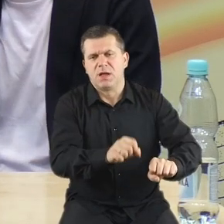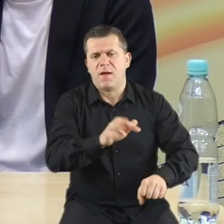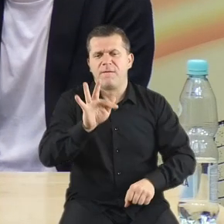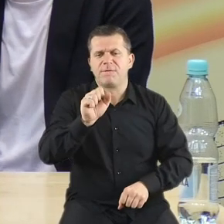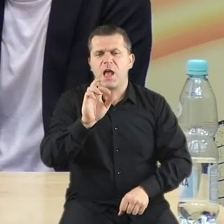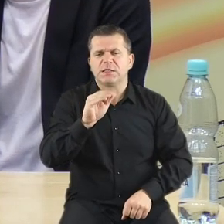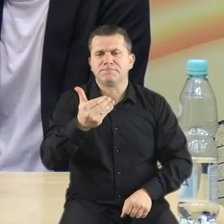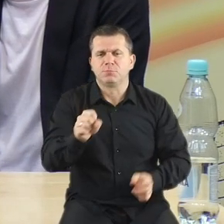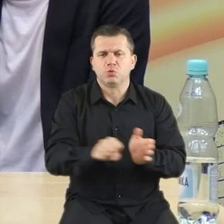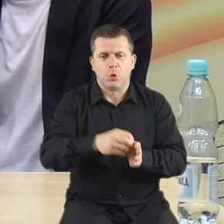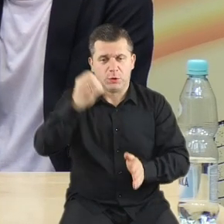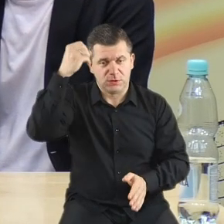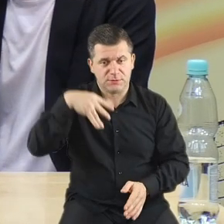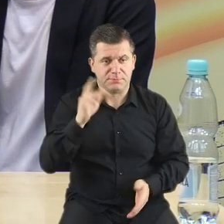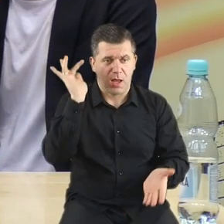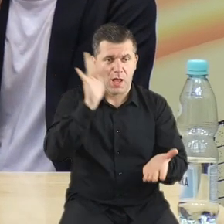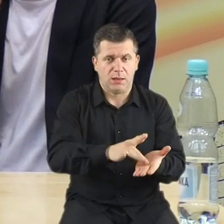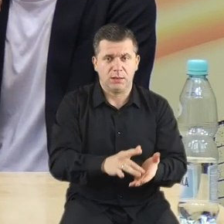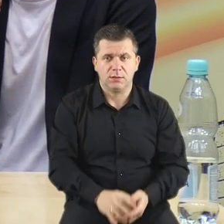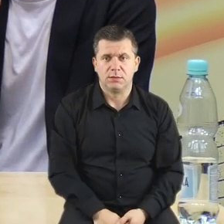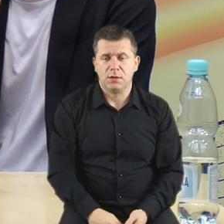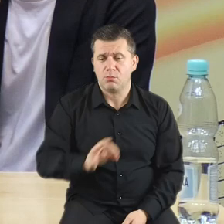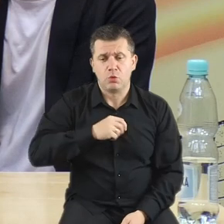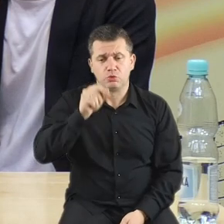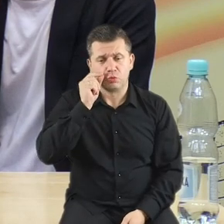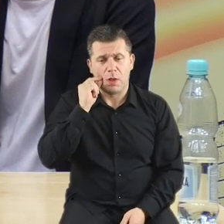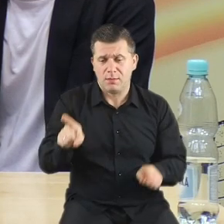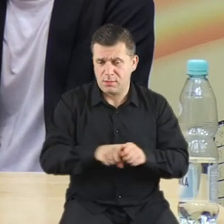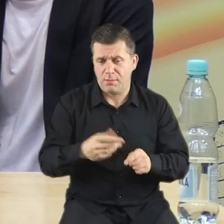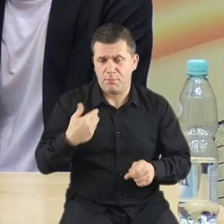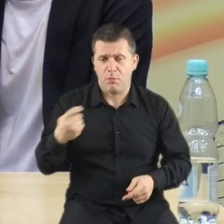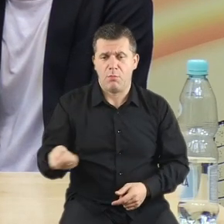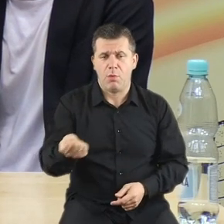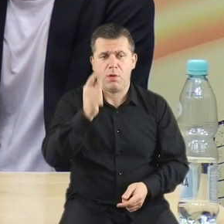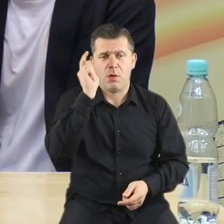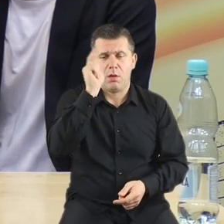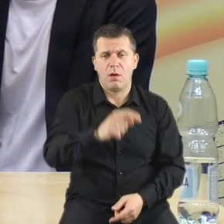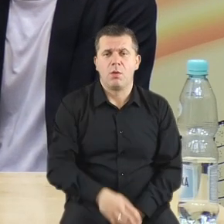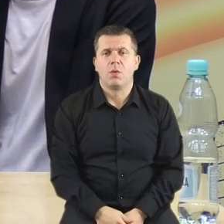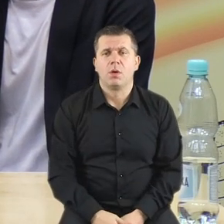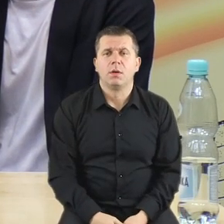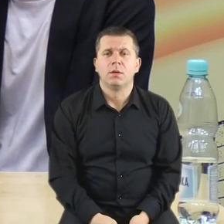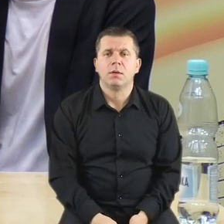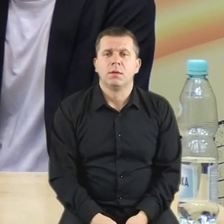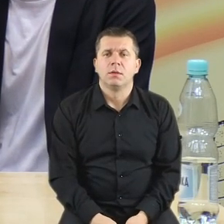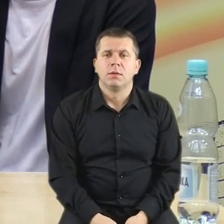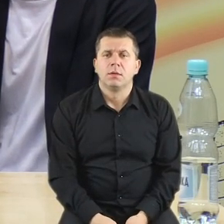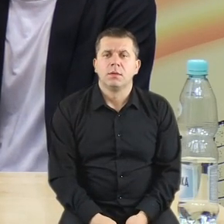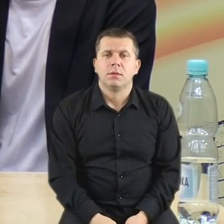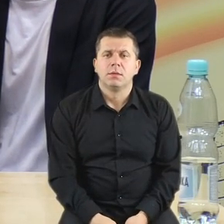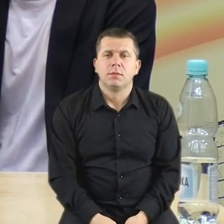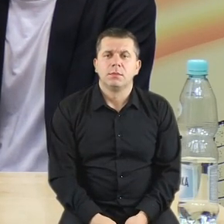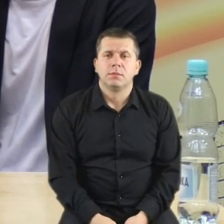do Hiszpanii. No. Mój dziadek też pojechał. No, wydaje mi się, że